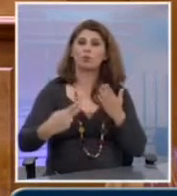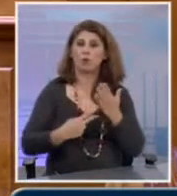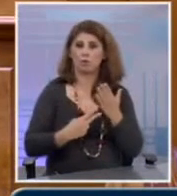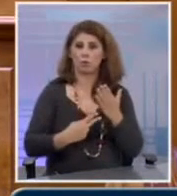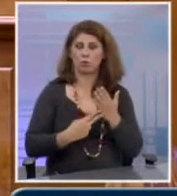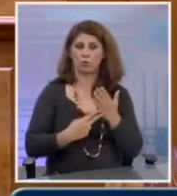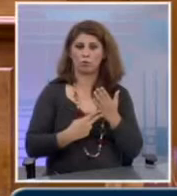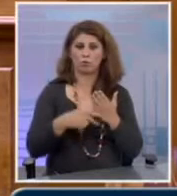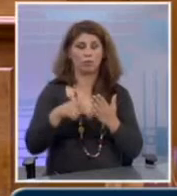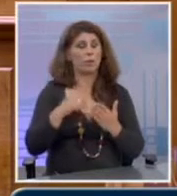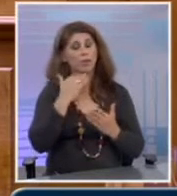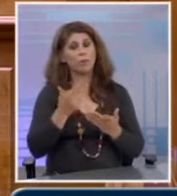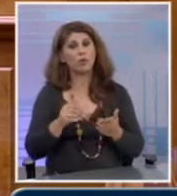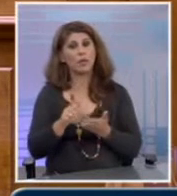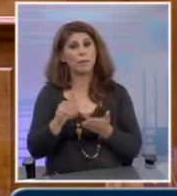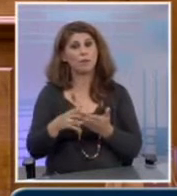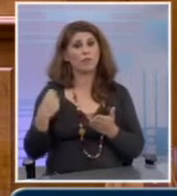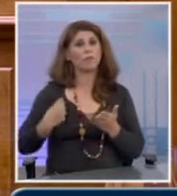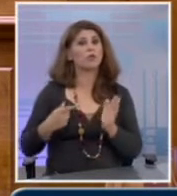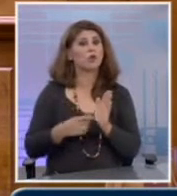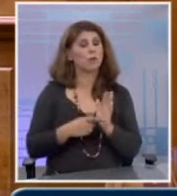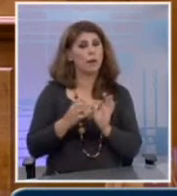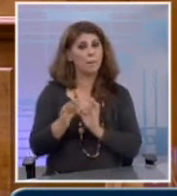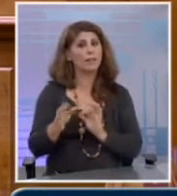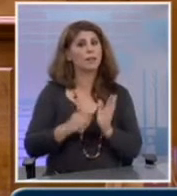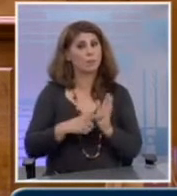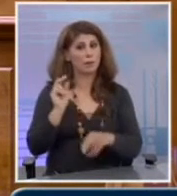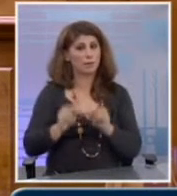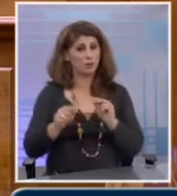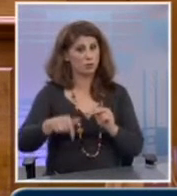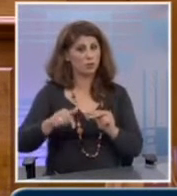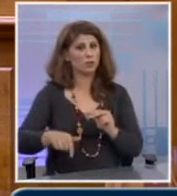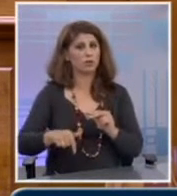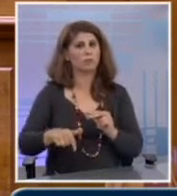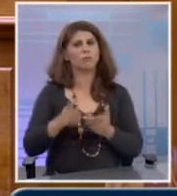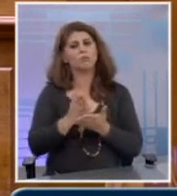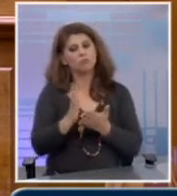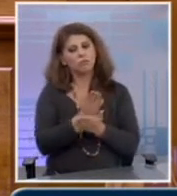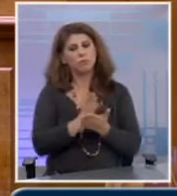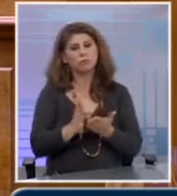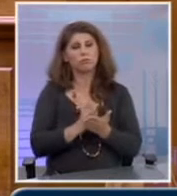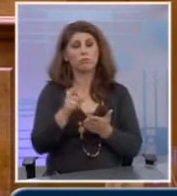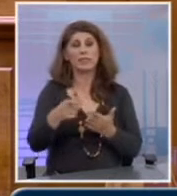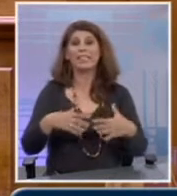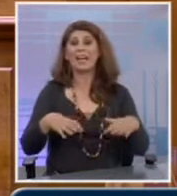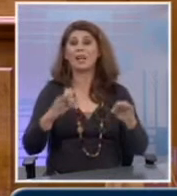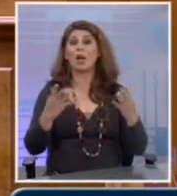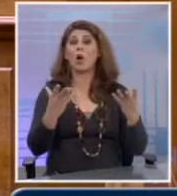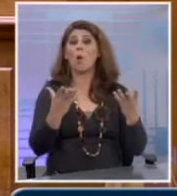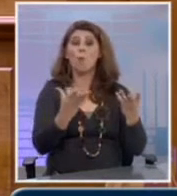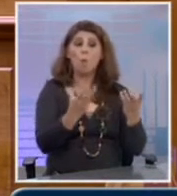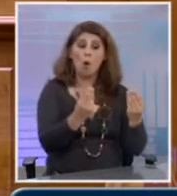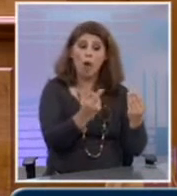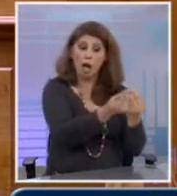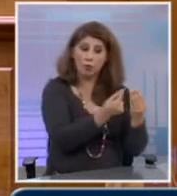Τα αναπόφευκτα δημοσιονομικά μέτρα που χρειάζεται να νομοθετήσουμε σήμερα επιμερίζονται με γνώμονα την αρχή. Πολλά από τους